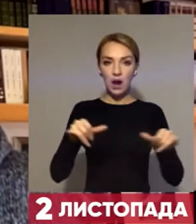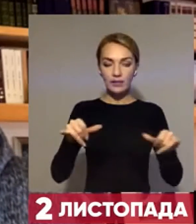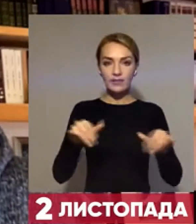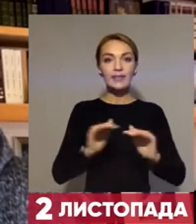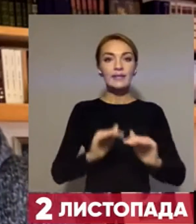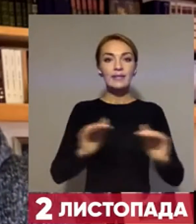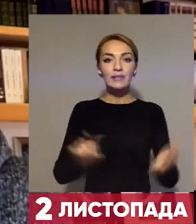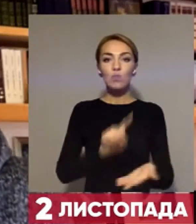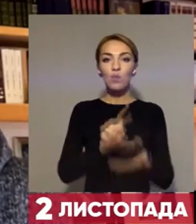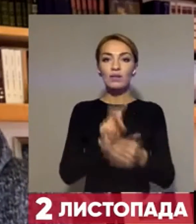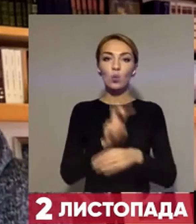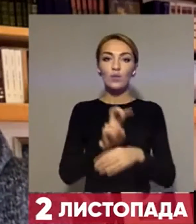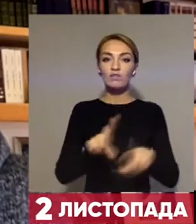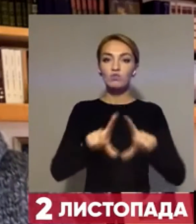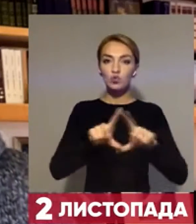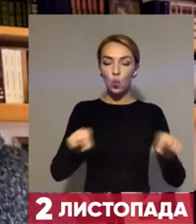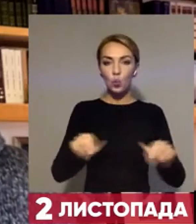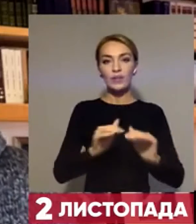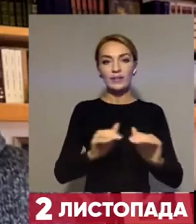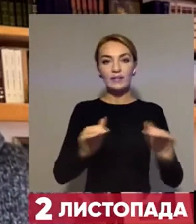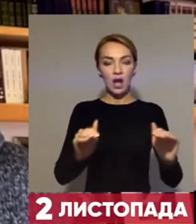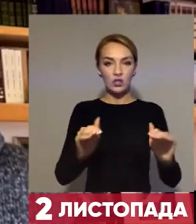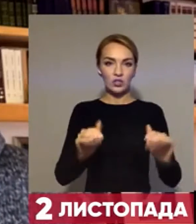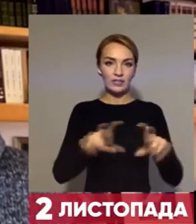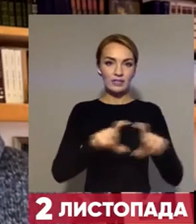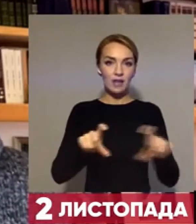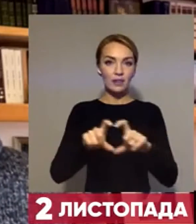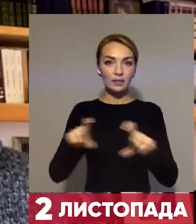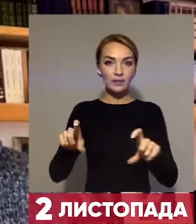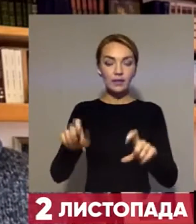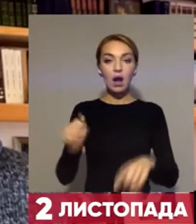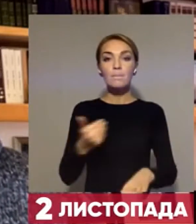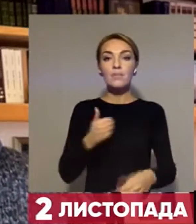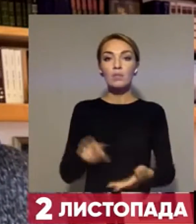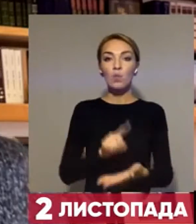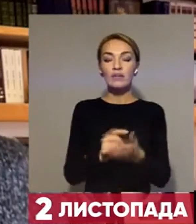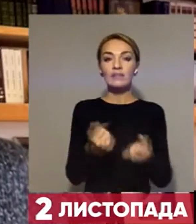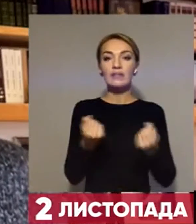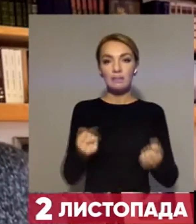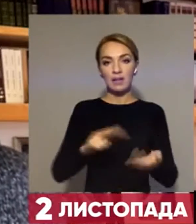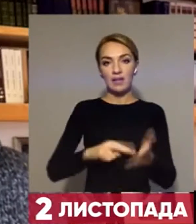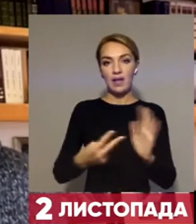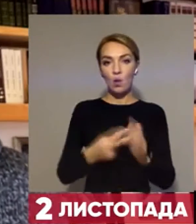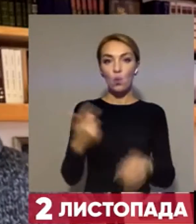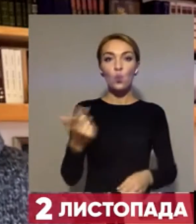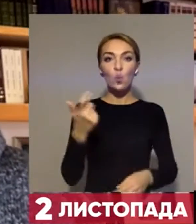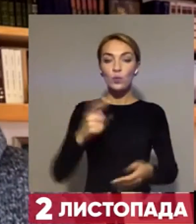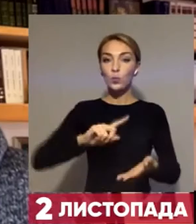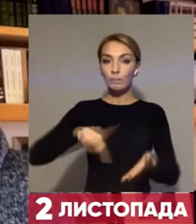ходити в школу та дитячі садки. Ми повинні втримати економіку міста, яка і так